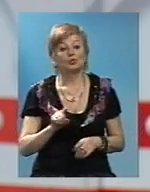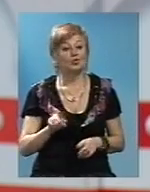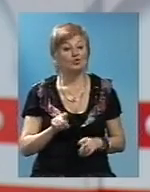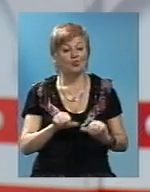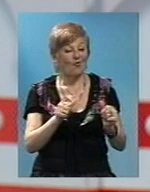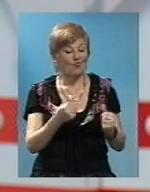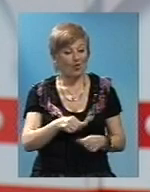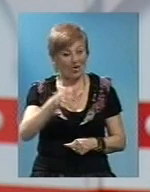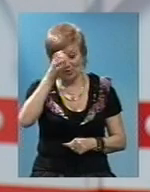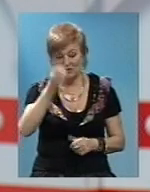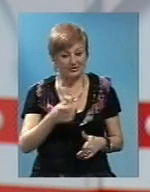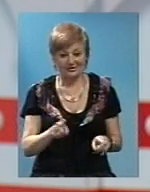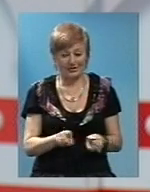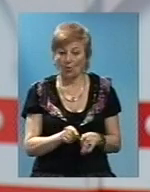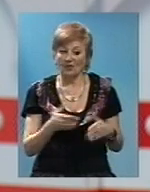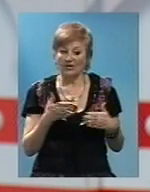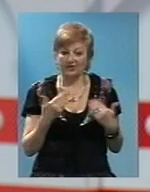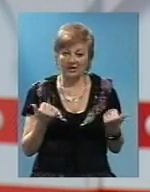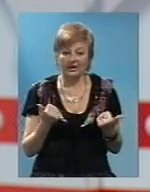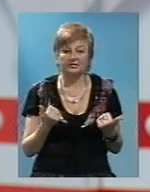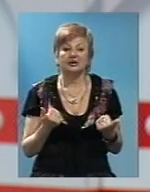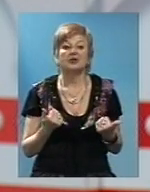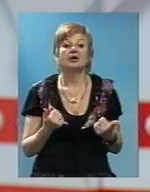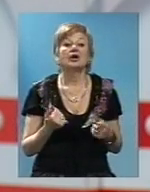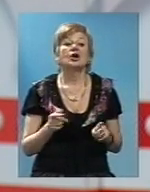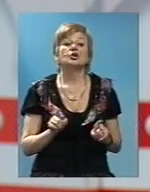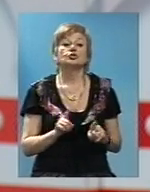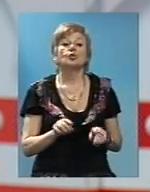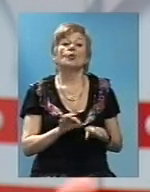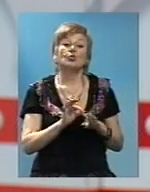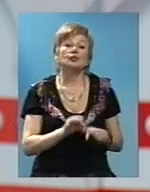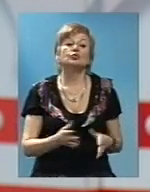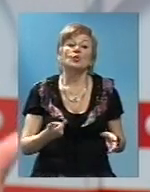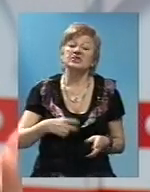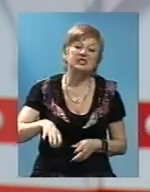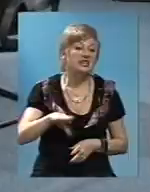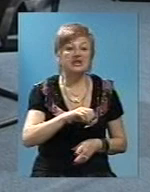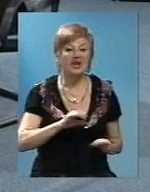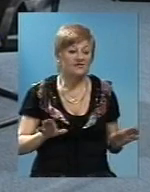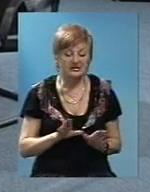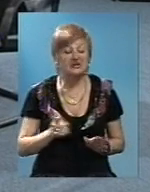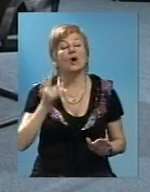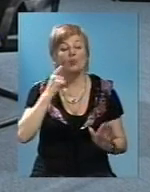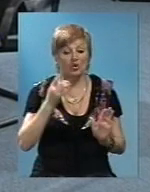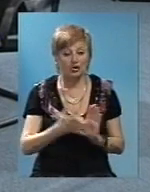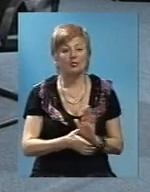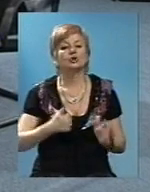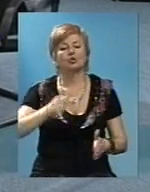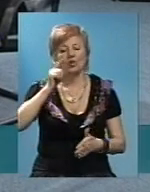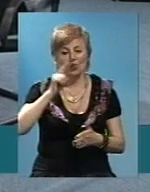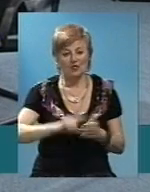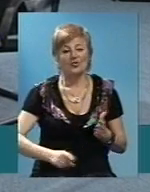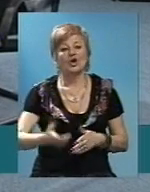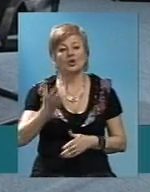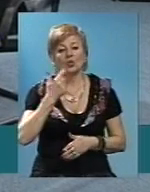не вписується. І ось мені здається, це зіткнення парадигм і призводить до того, що, на жаль, ну не всі розуміють, але я переконаний, що коли